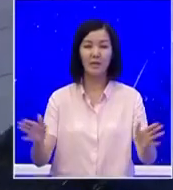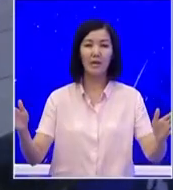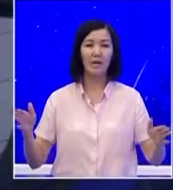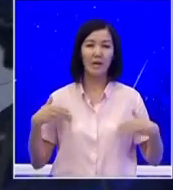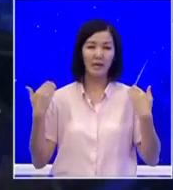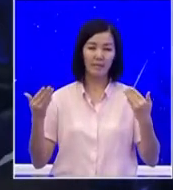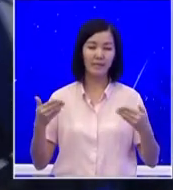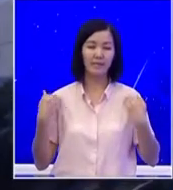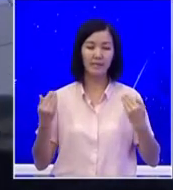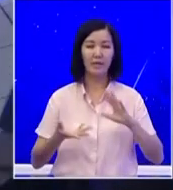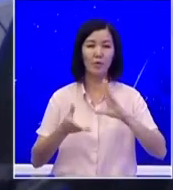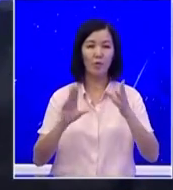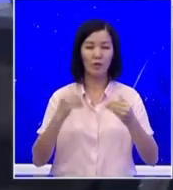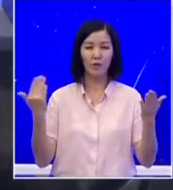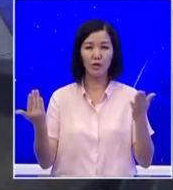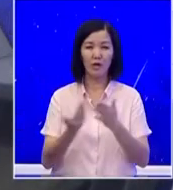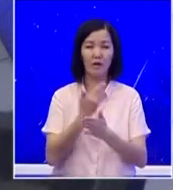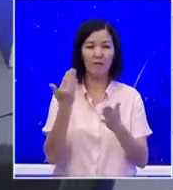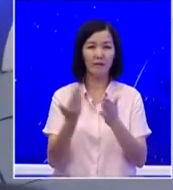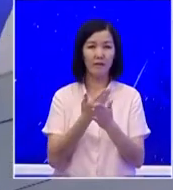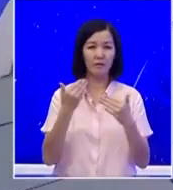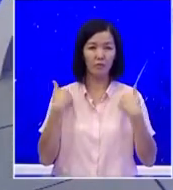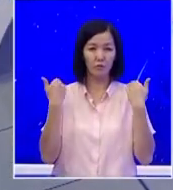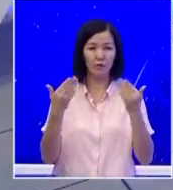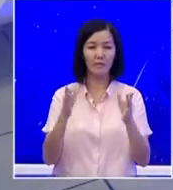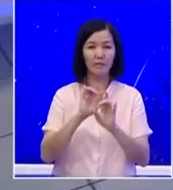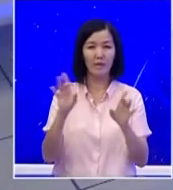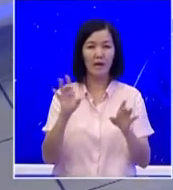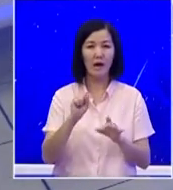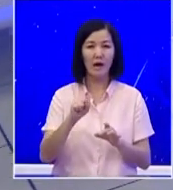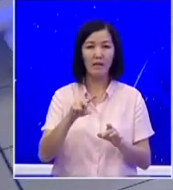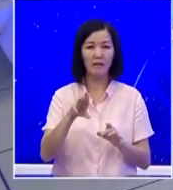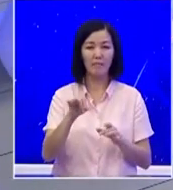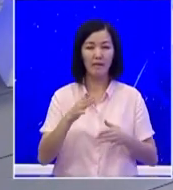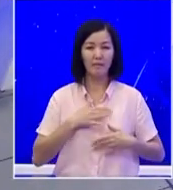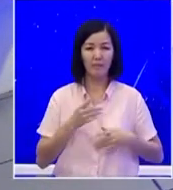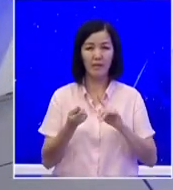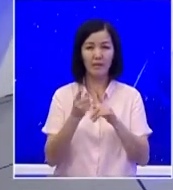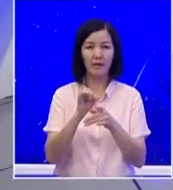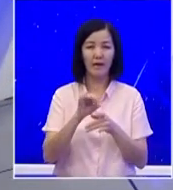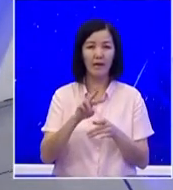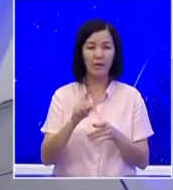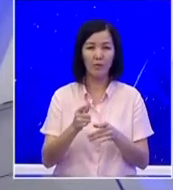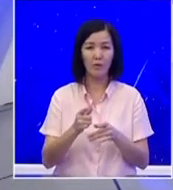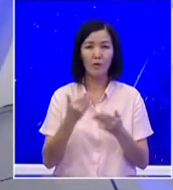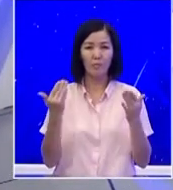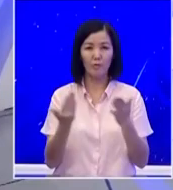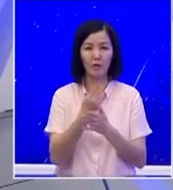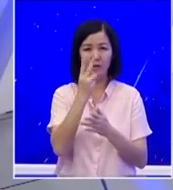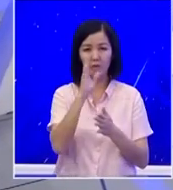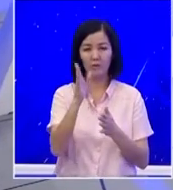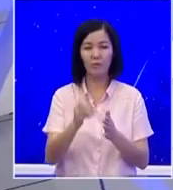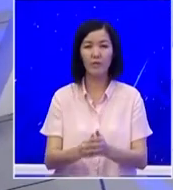Ассаламу алейкум, қадірмен көрермен, тікелей эфирде жаңалықтар студияда Алмат Хамид Сурда, аудармада Айгүл Жұмашқызы. Бүгінгі